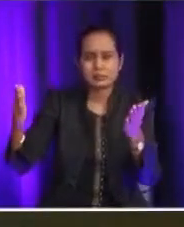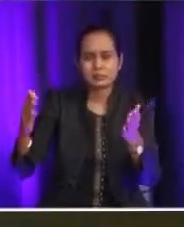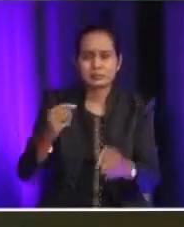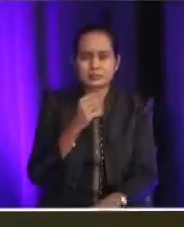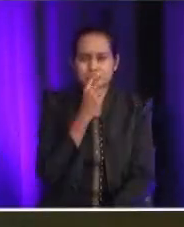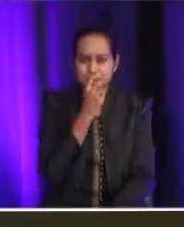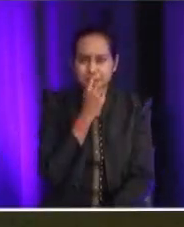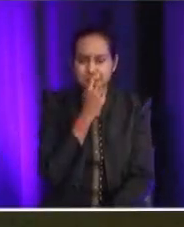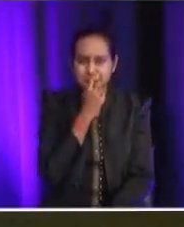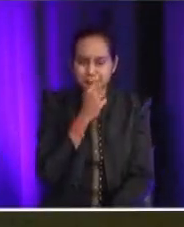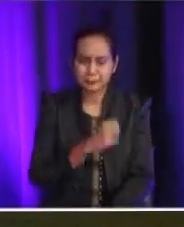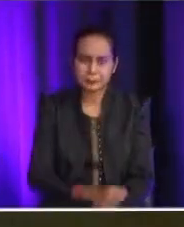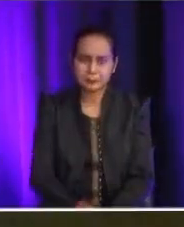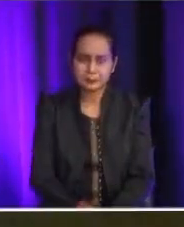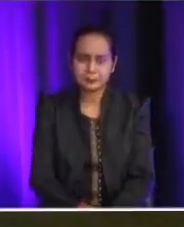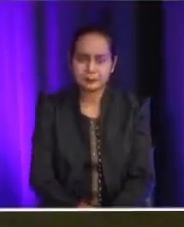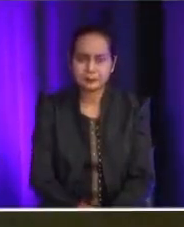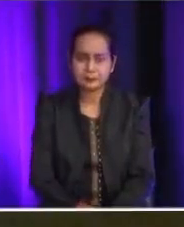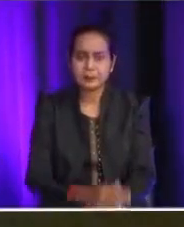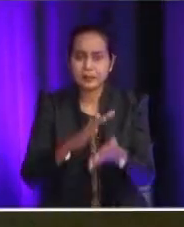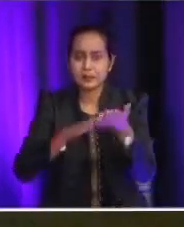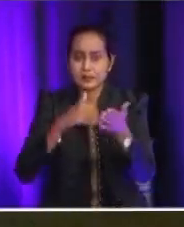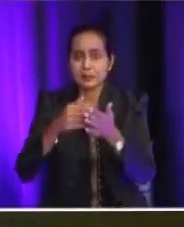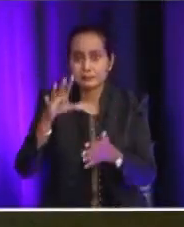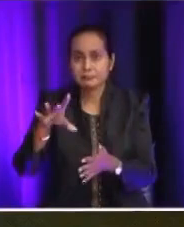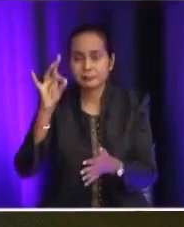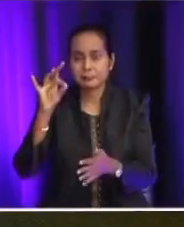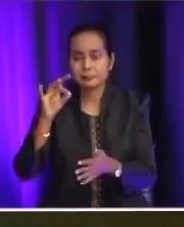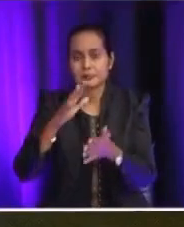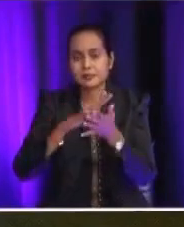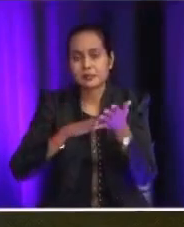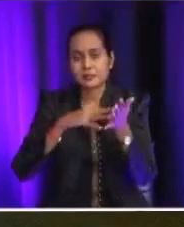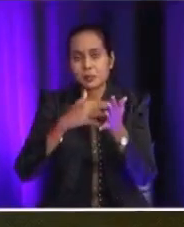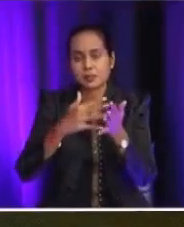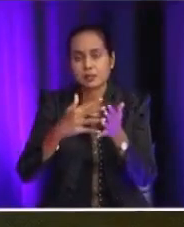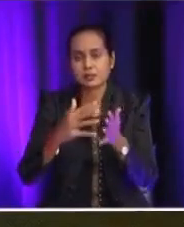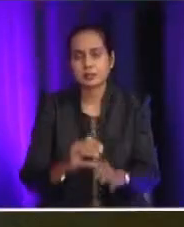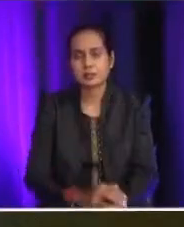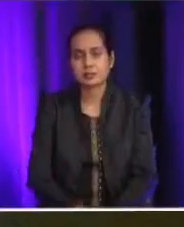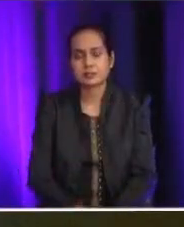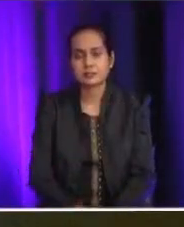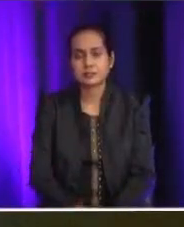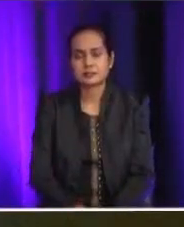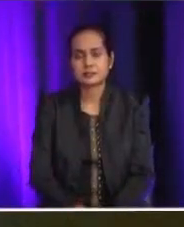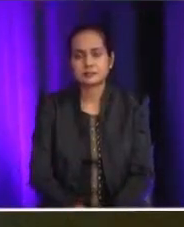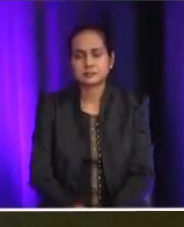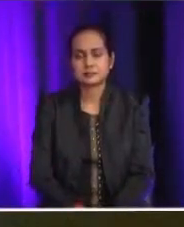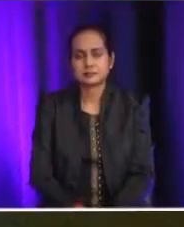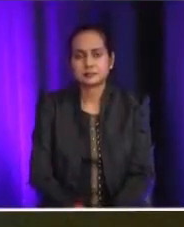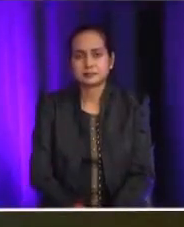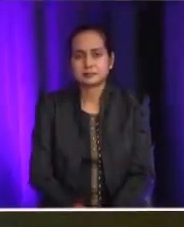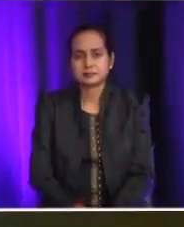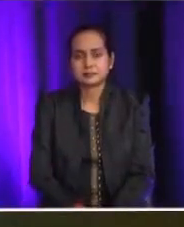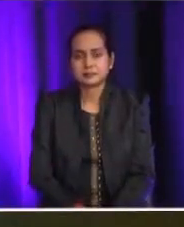Adania. Okay. Adania memilih jadual ya Adania? Betul. Cikgu tunjuklah apa yang mereka dah pilih tadi